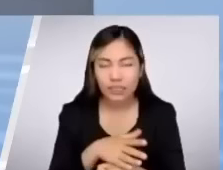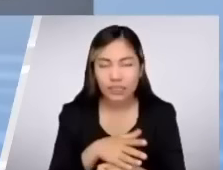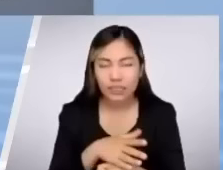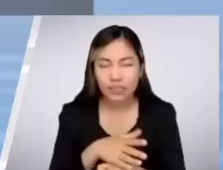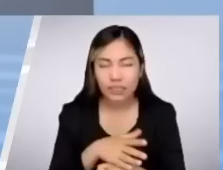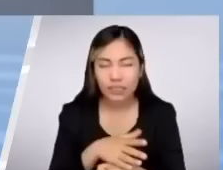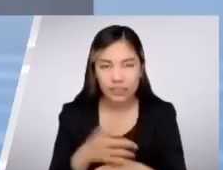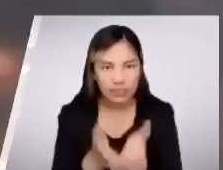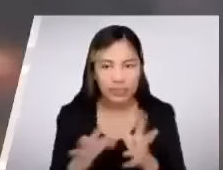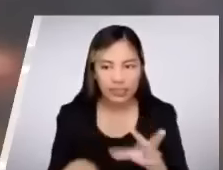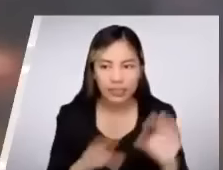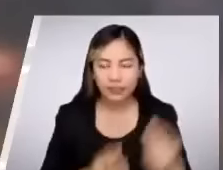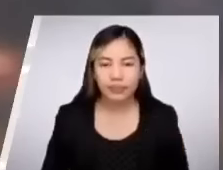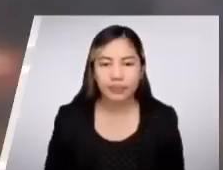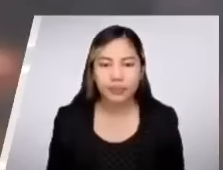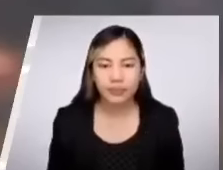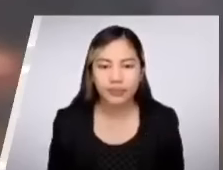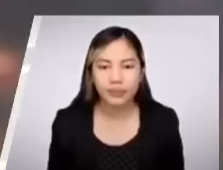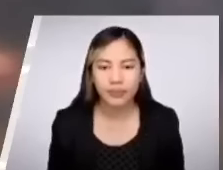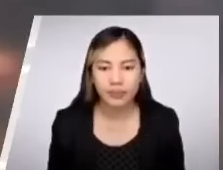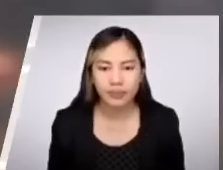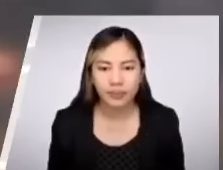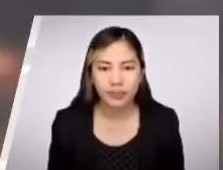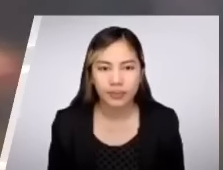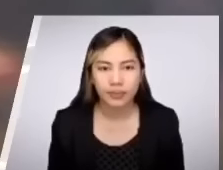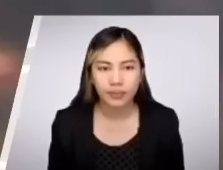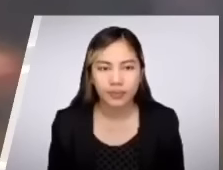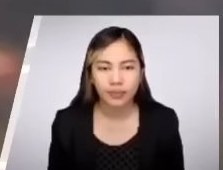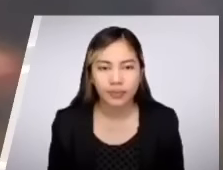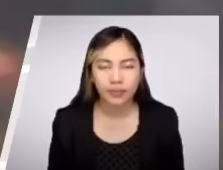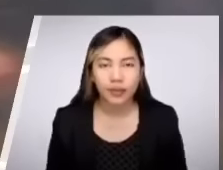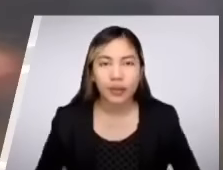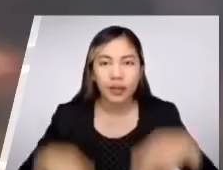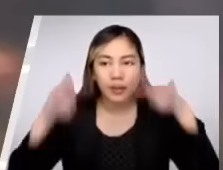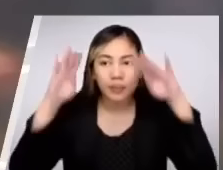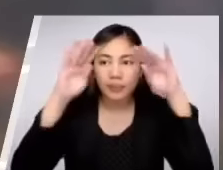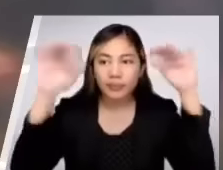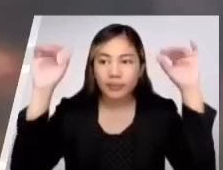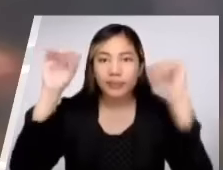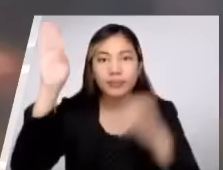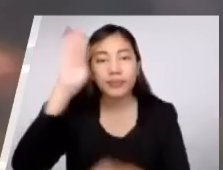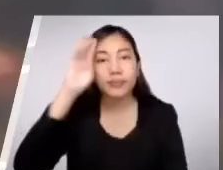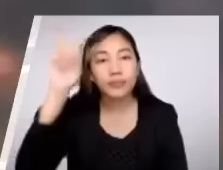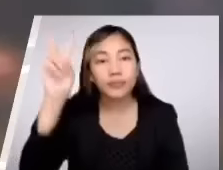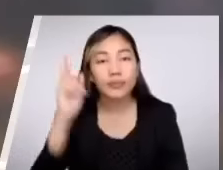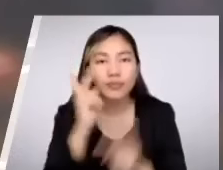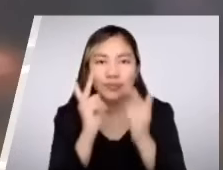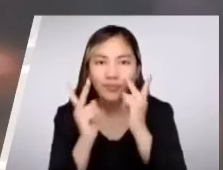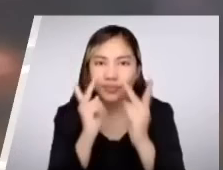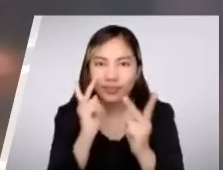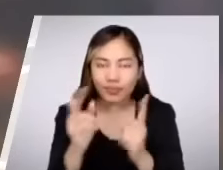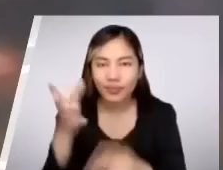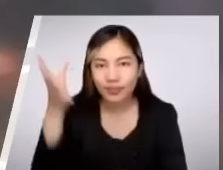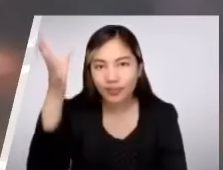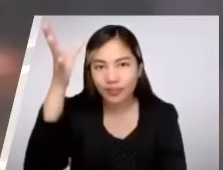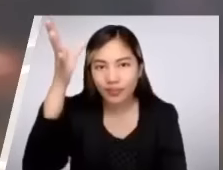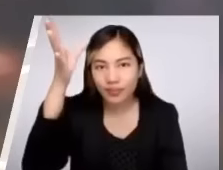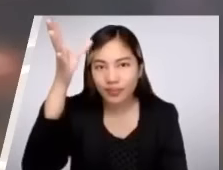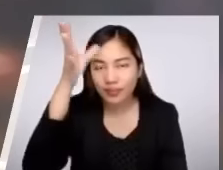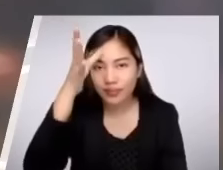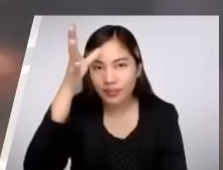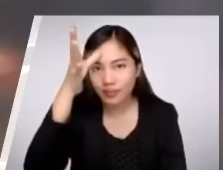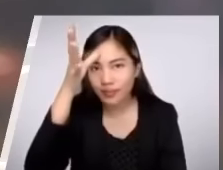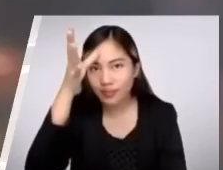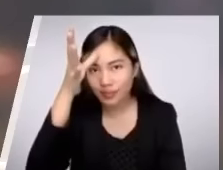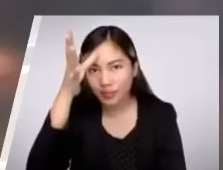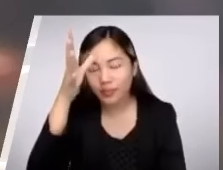Soriano. Binisita ni Pangulong Bongbong Marcos ang puntod ng kanyang amang si dating Pangulong Ferdinand Marcos Sr. sa libingan ng mga bayani sa